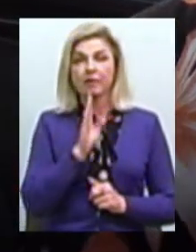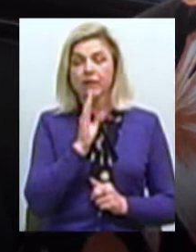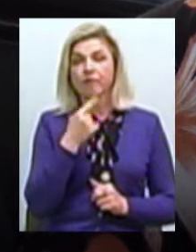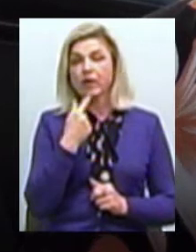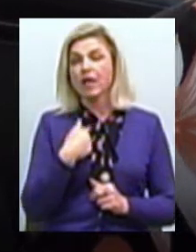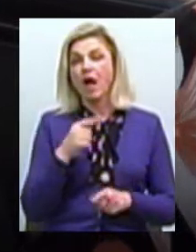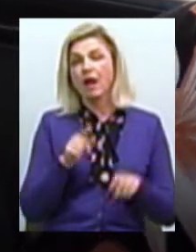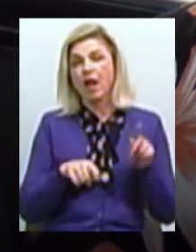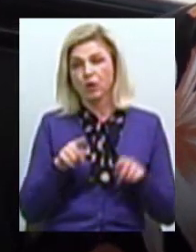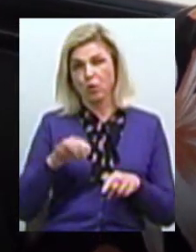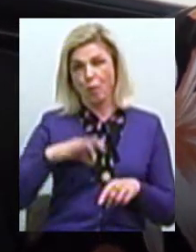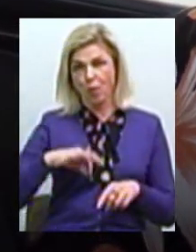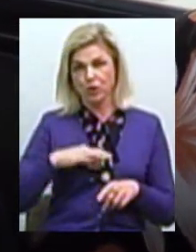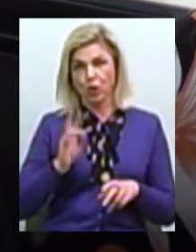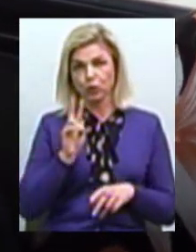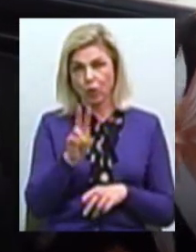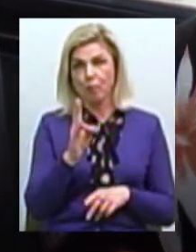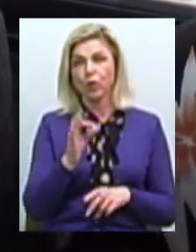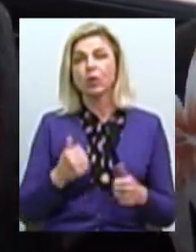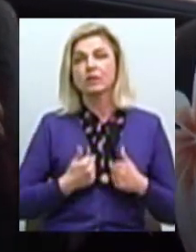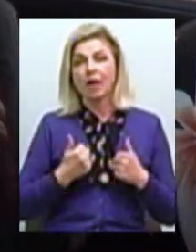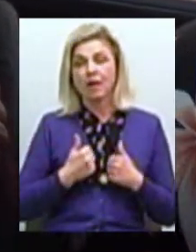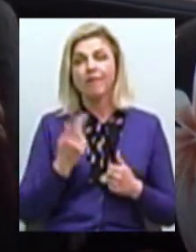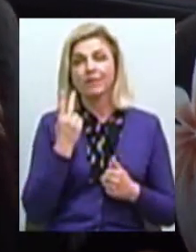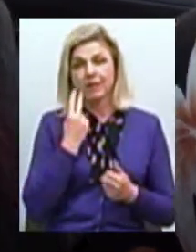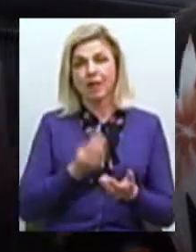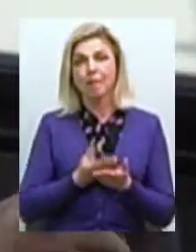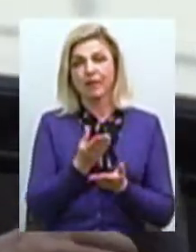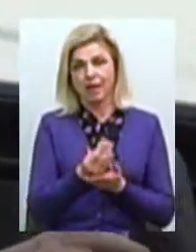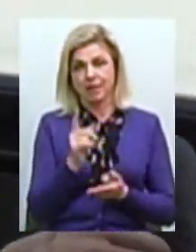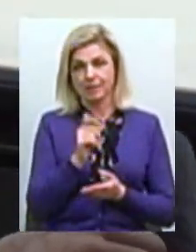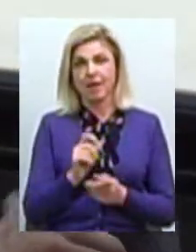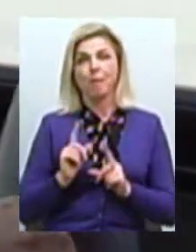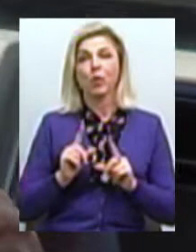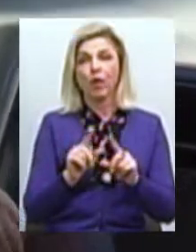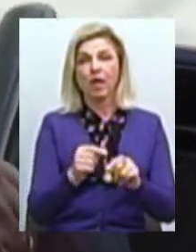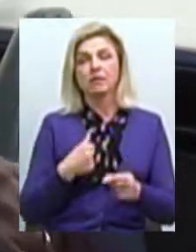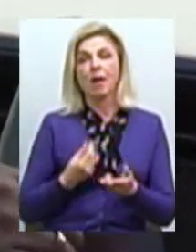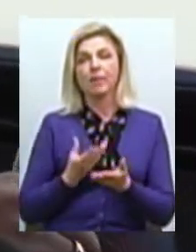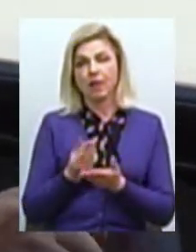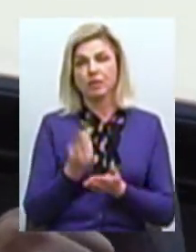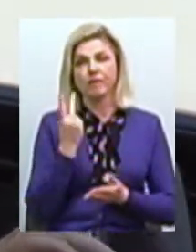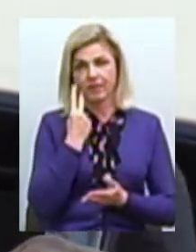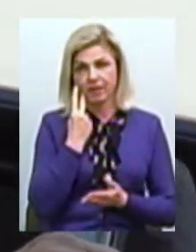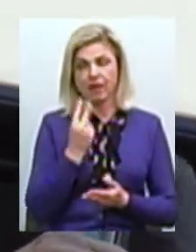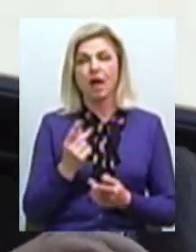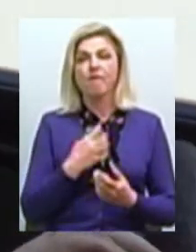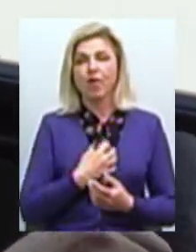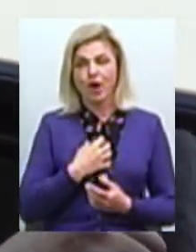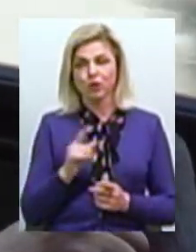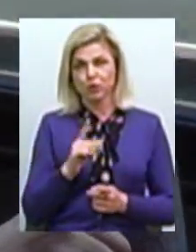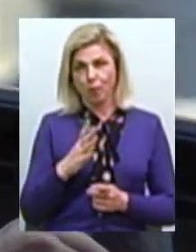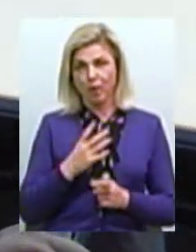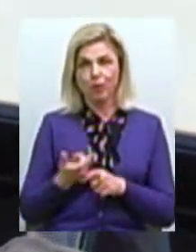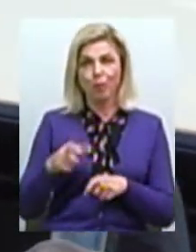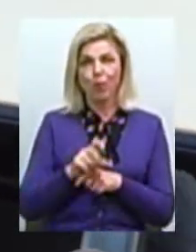Я рідко користуюсь тролейбусами, але намагаюся завжди сплачувати за проїзд. Я сплачую завжди. Бажано, щоб було більше